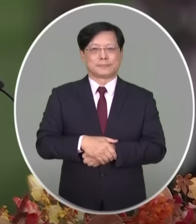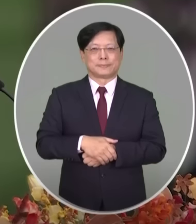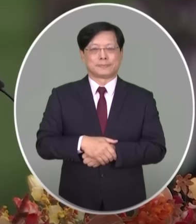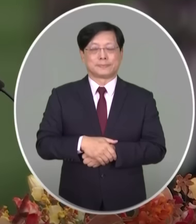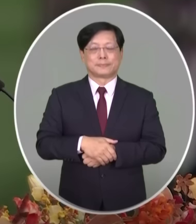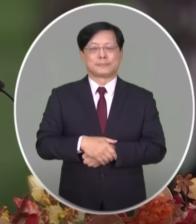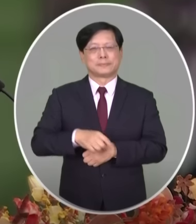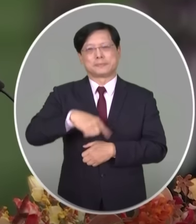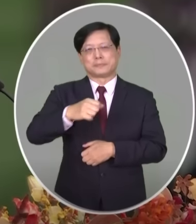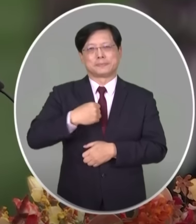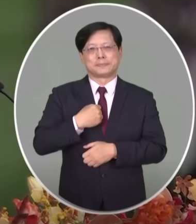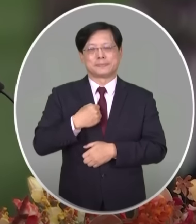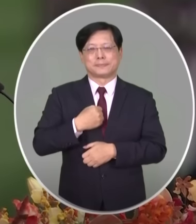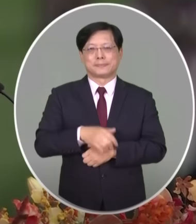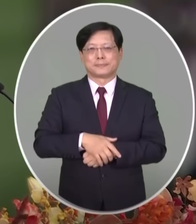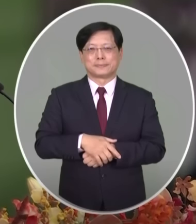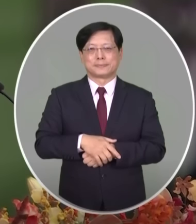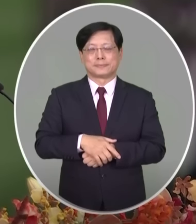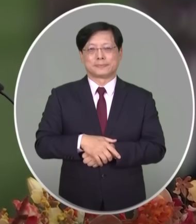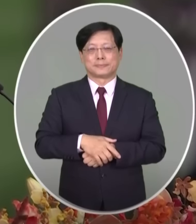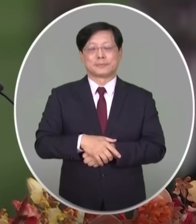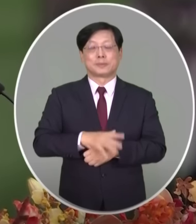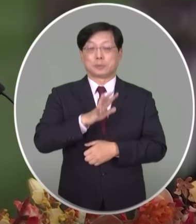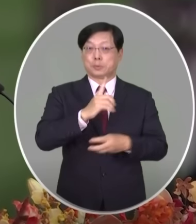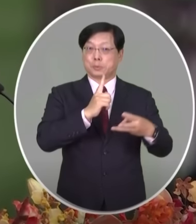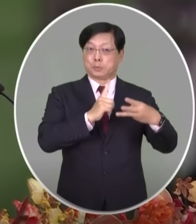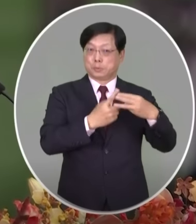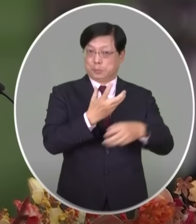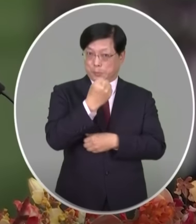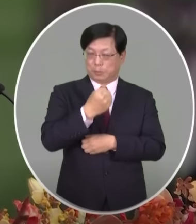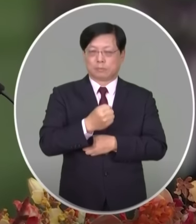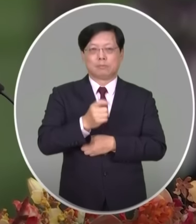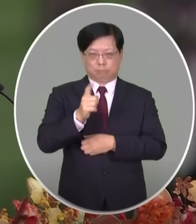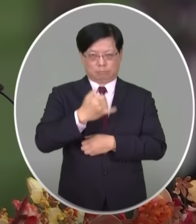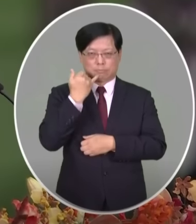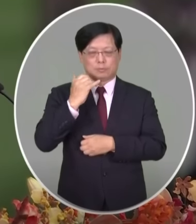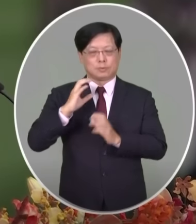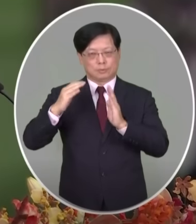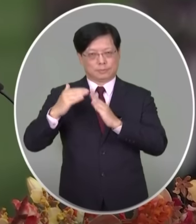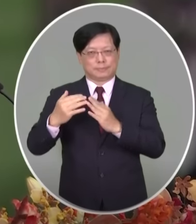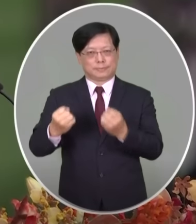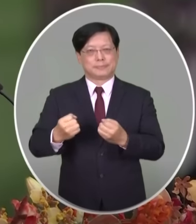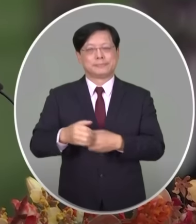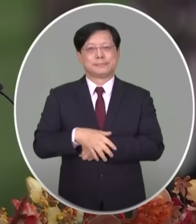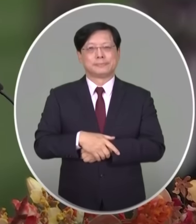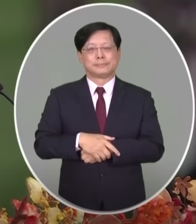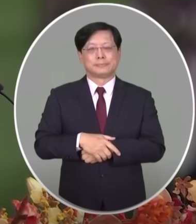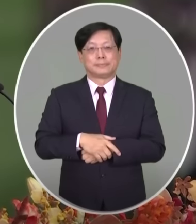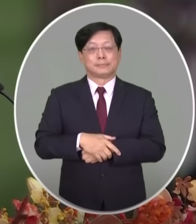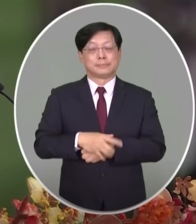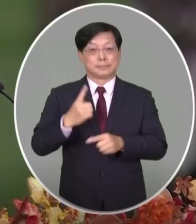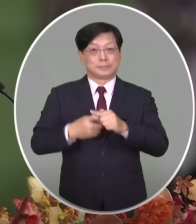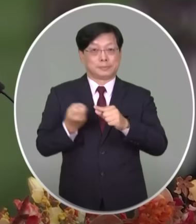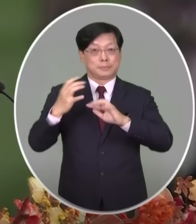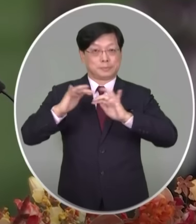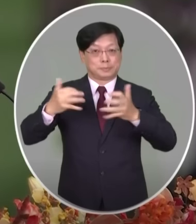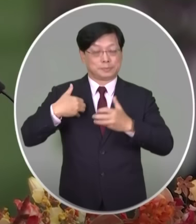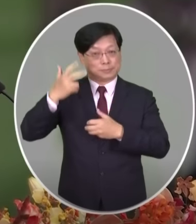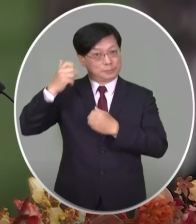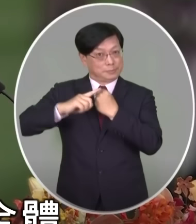我们都知道，有主权才有国家。根据中华民国宪